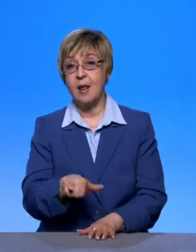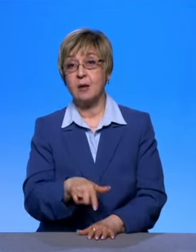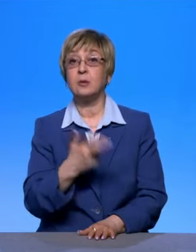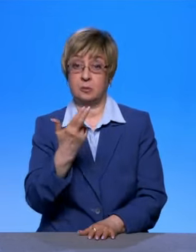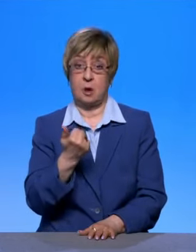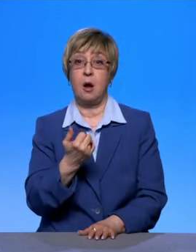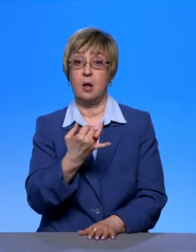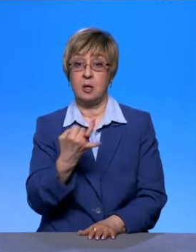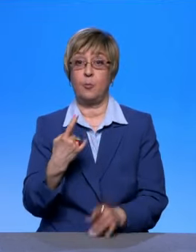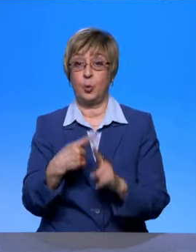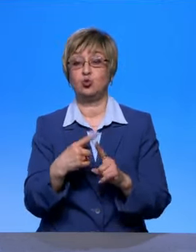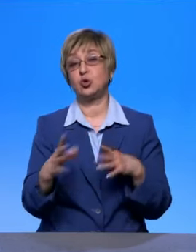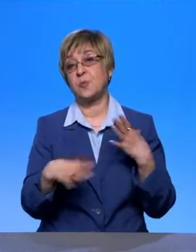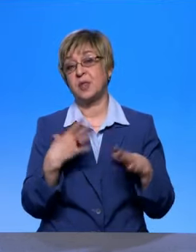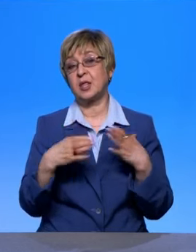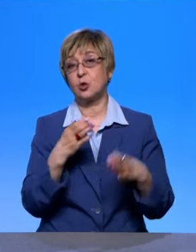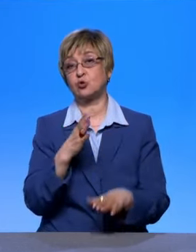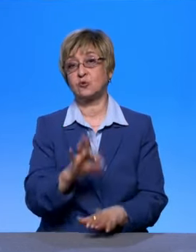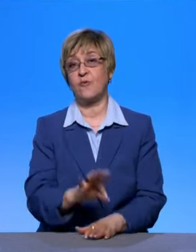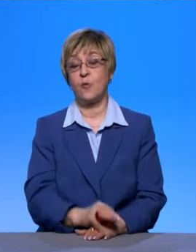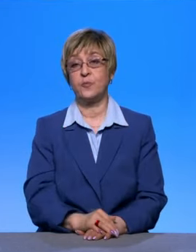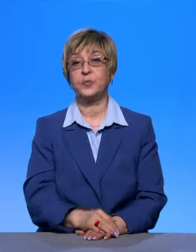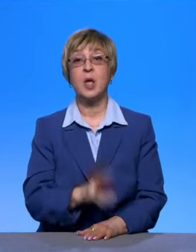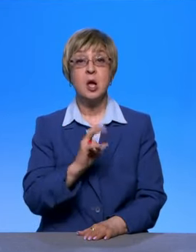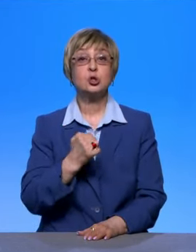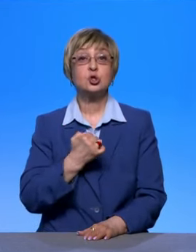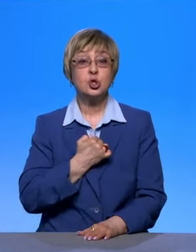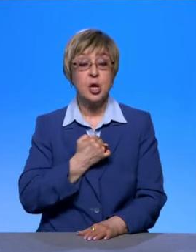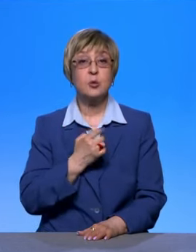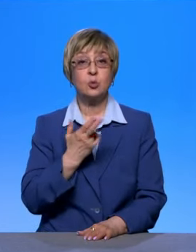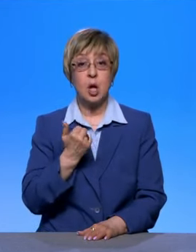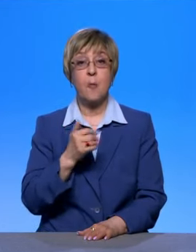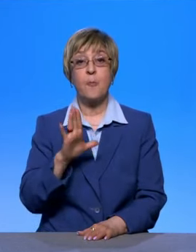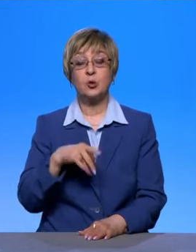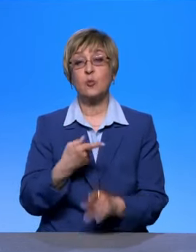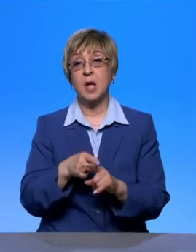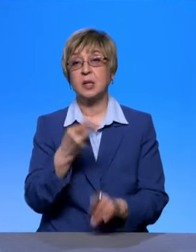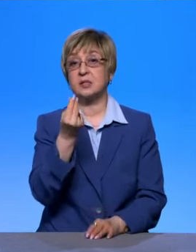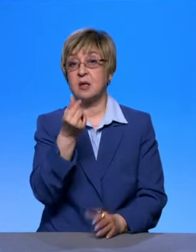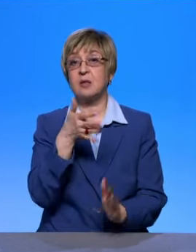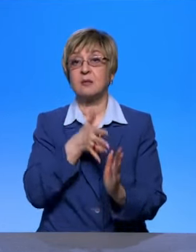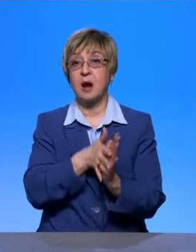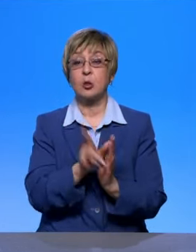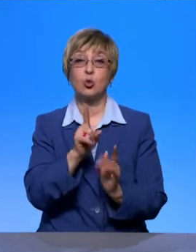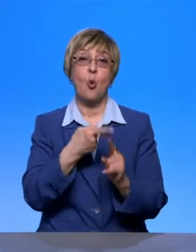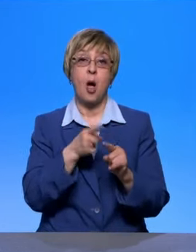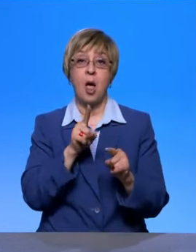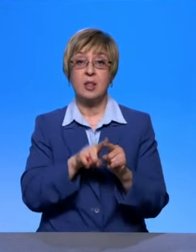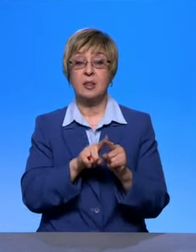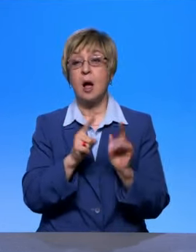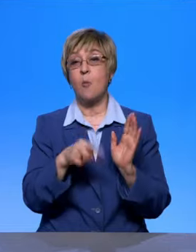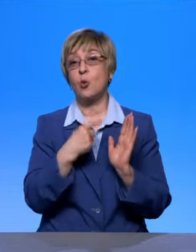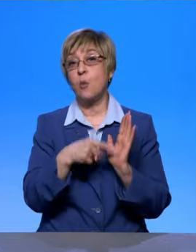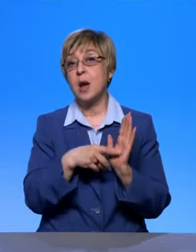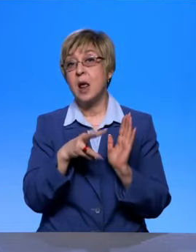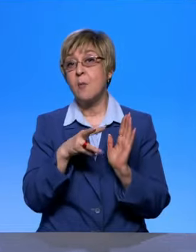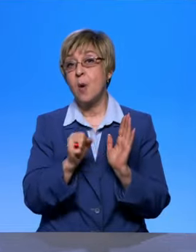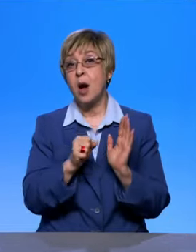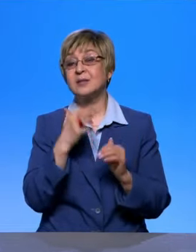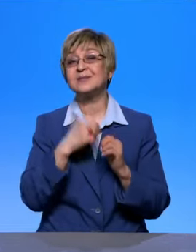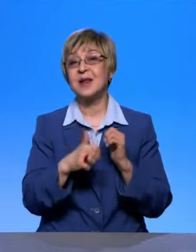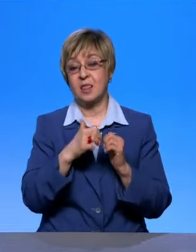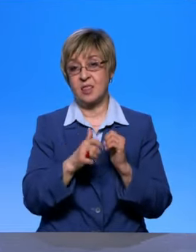репетиторством. Да. Вот. И, к сожалению, и действительно потом на это тратятся деньги, но это, по сути, зачастую просто проблема. Причем проблема среднего